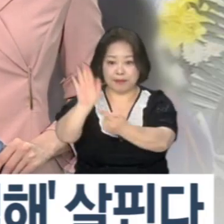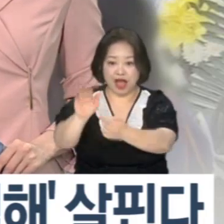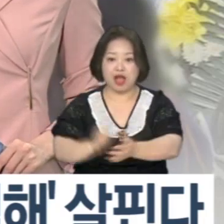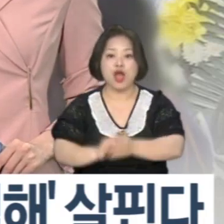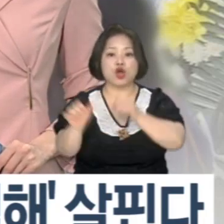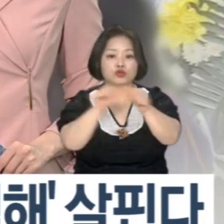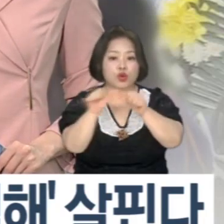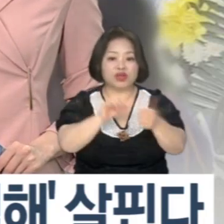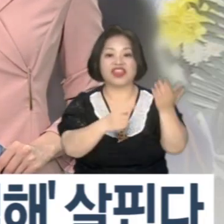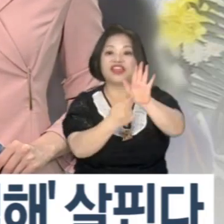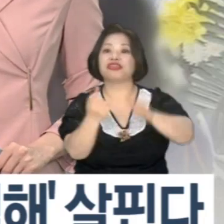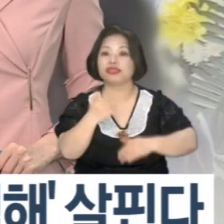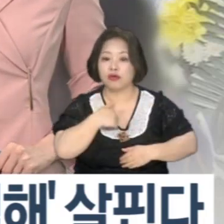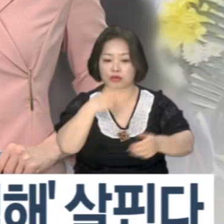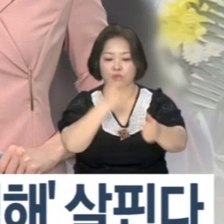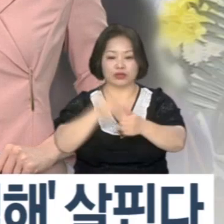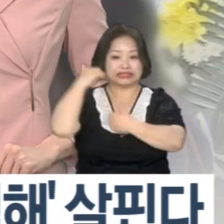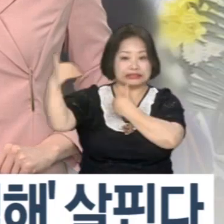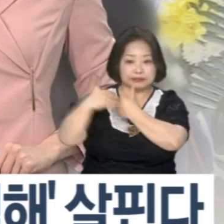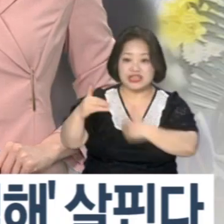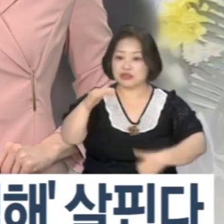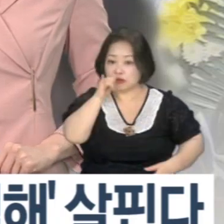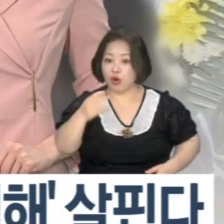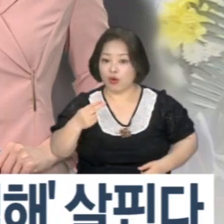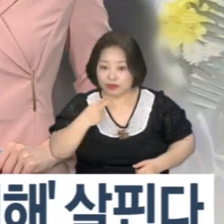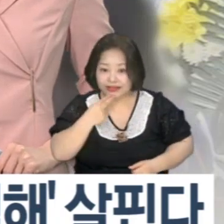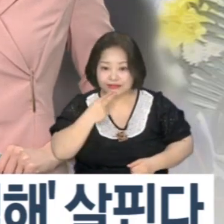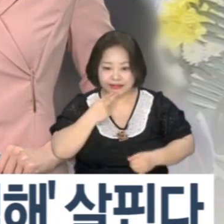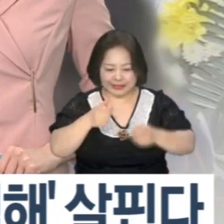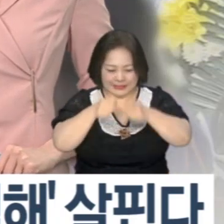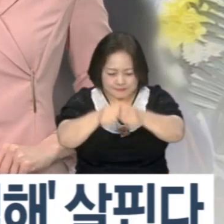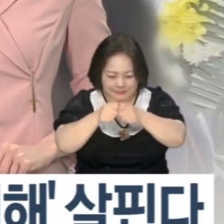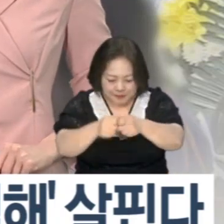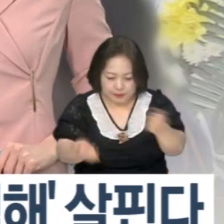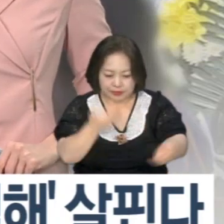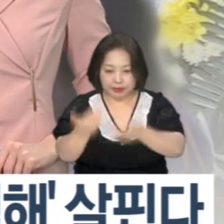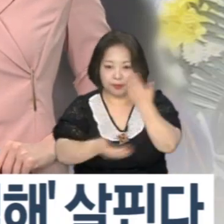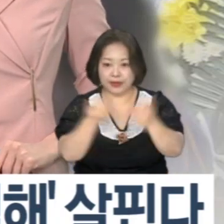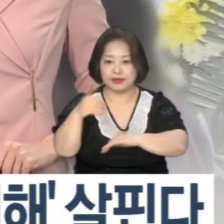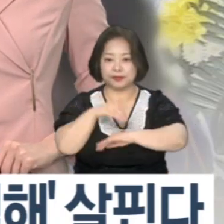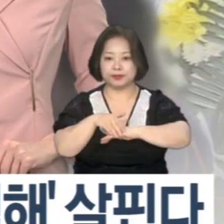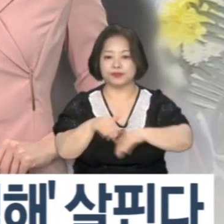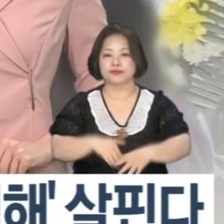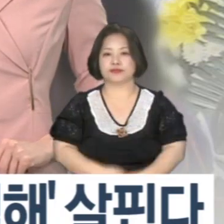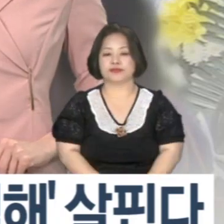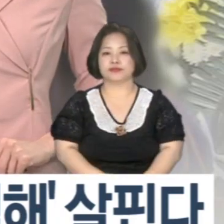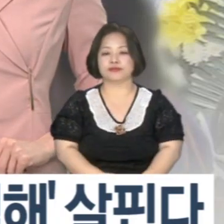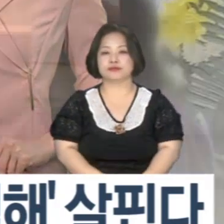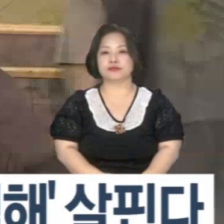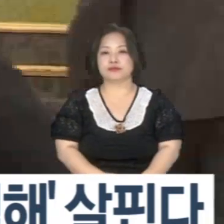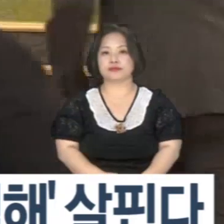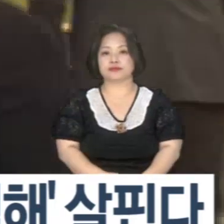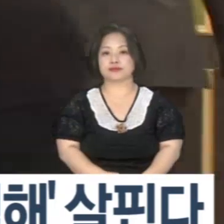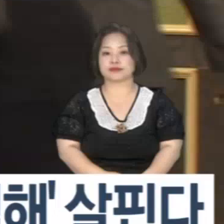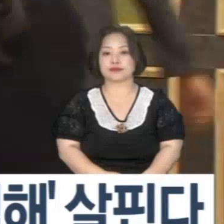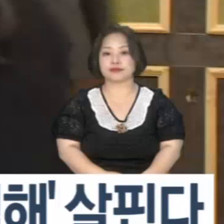나돌았던 교권 침 해했는지 중점적으로 살펴볼 계획입니다 안채린 기자입니다